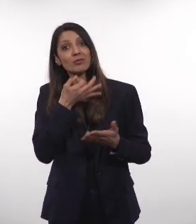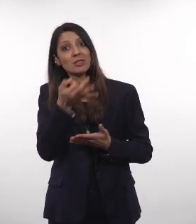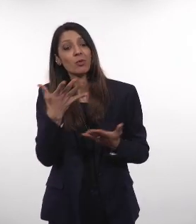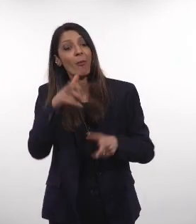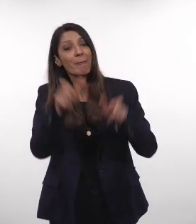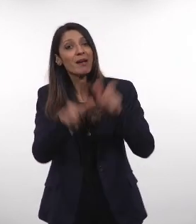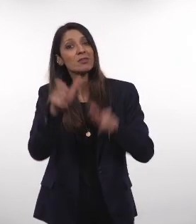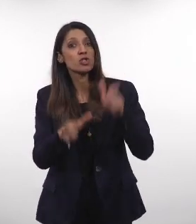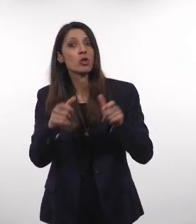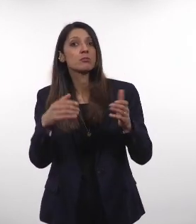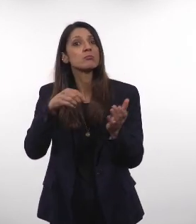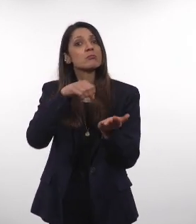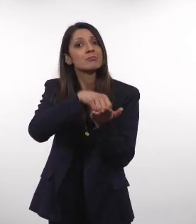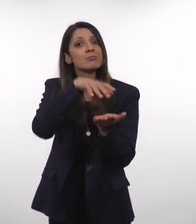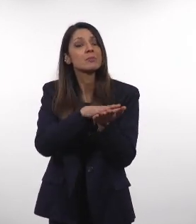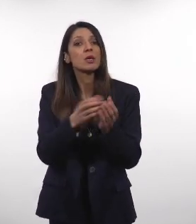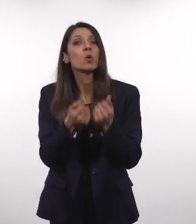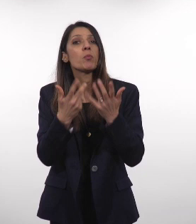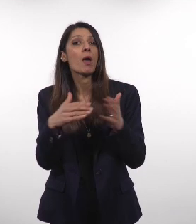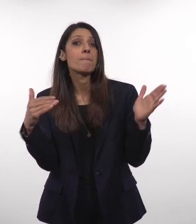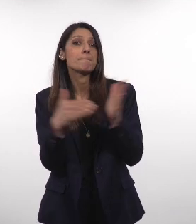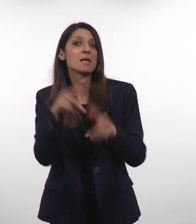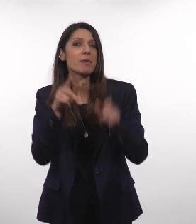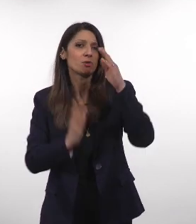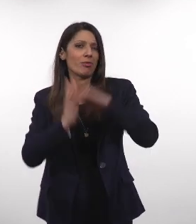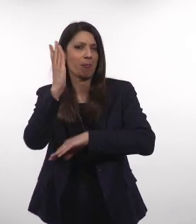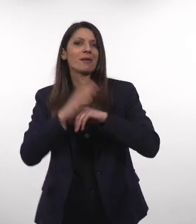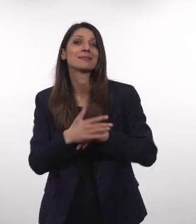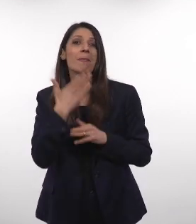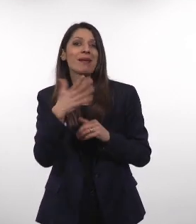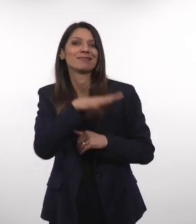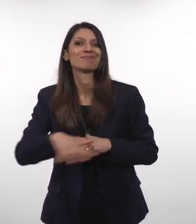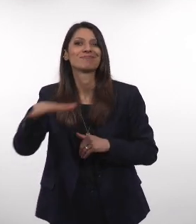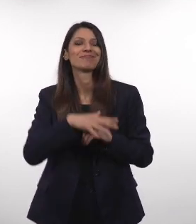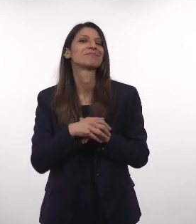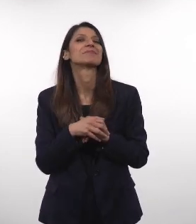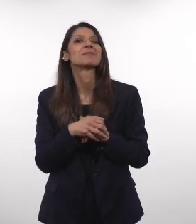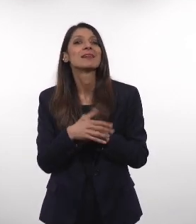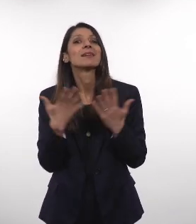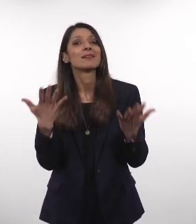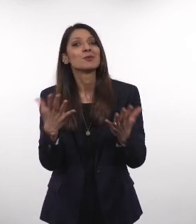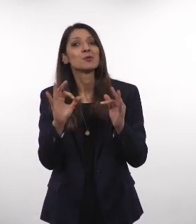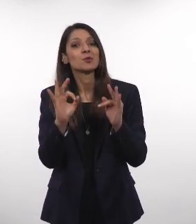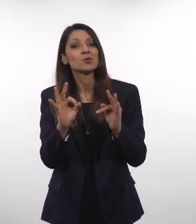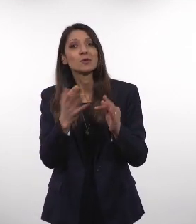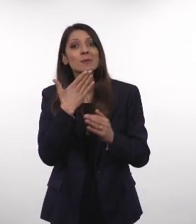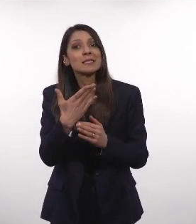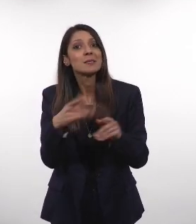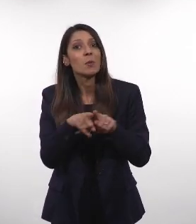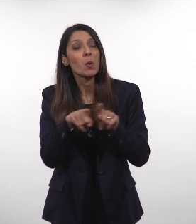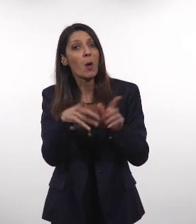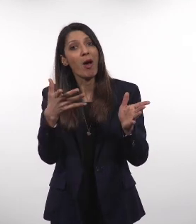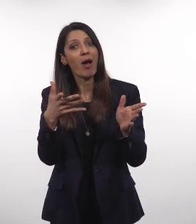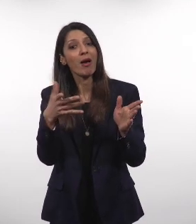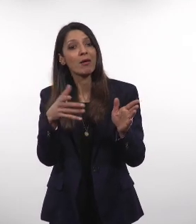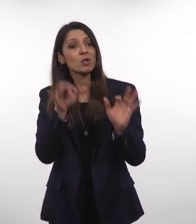personnes qui se sont inscrites à ce webinaire. Donc merci encore à tous et j'insiste sur ces remerciements parce que nous avons lancé ce